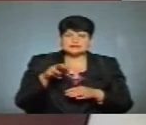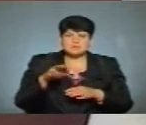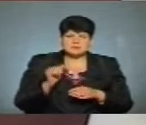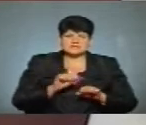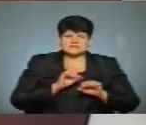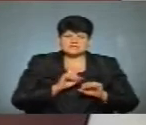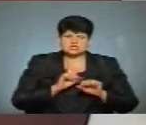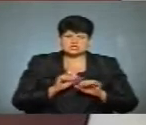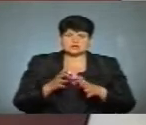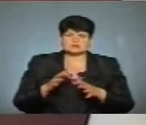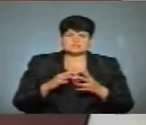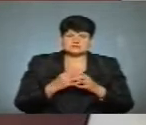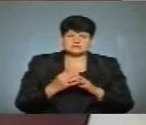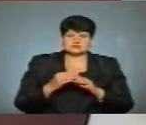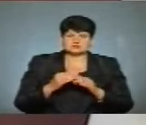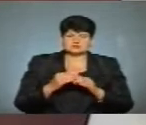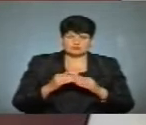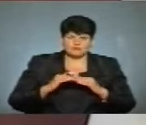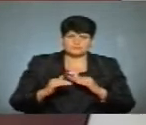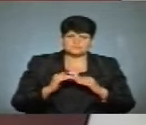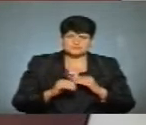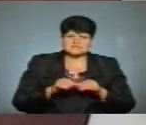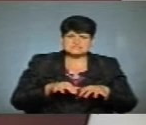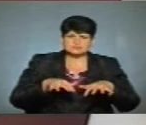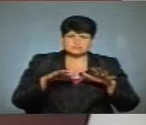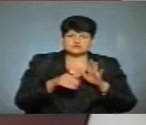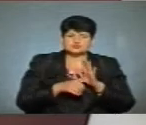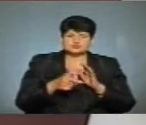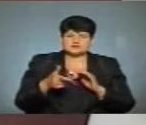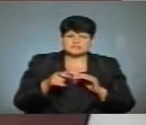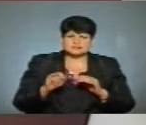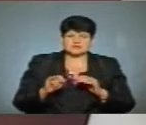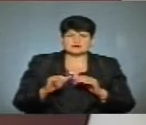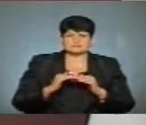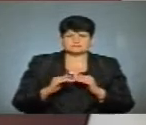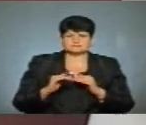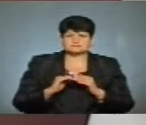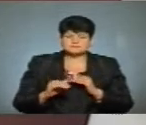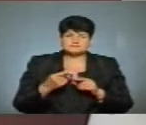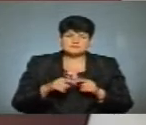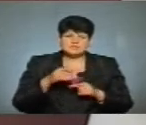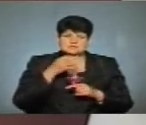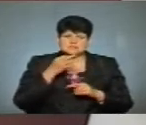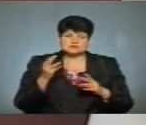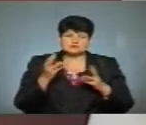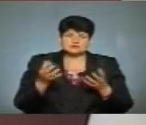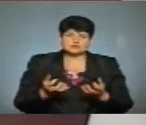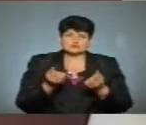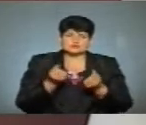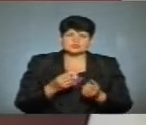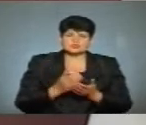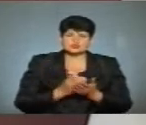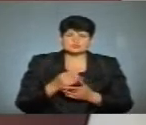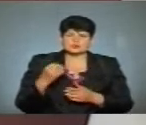від потоку води сільгоспогодарські угіддя. Затопило 600 гектарів сільгоспугідь. Про це повідомила речниця пожежно-рятувальної служби